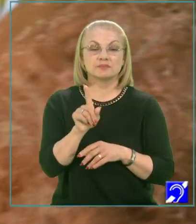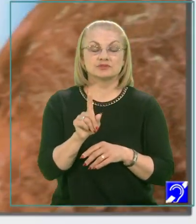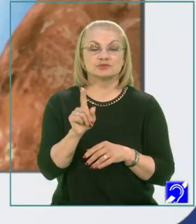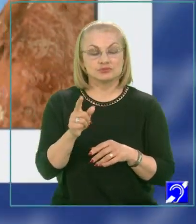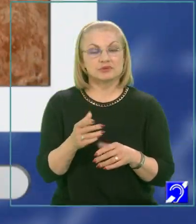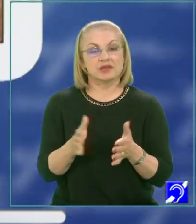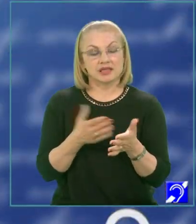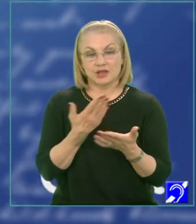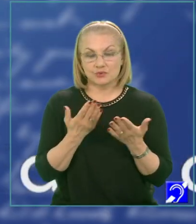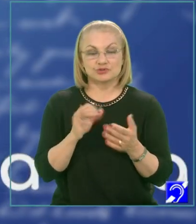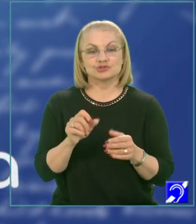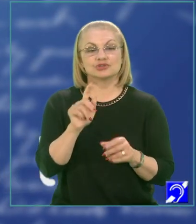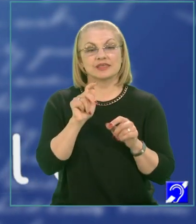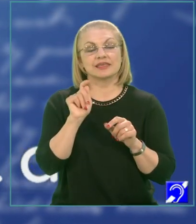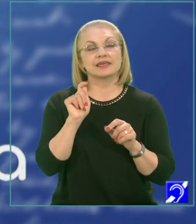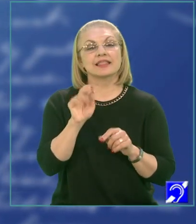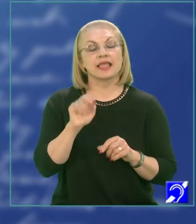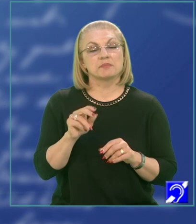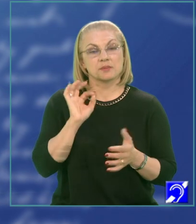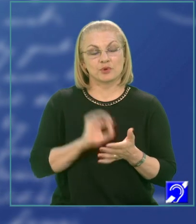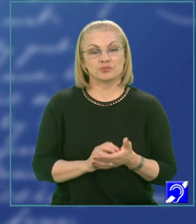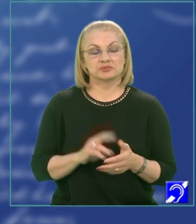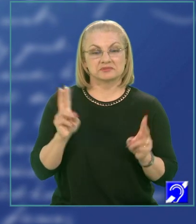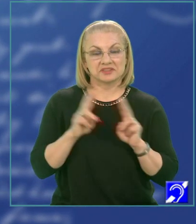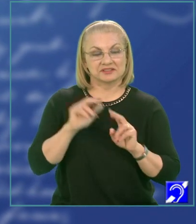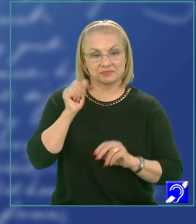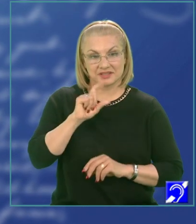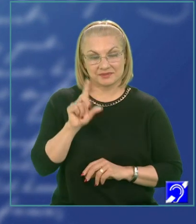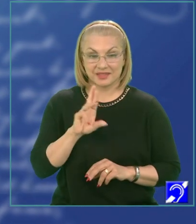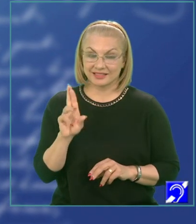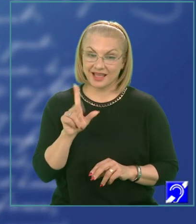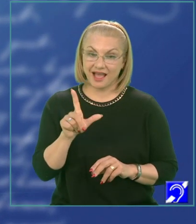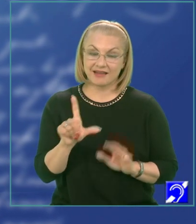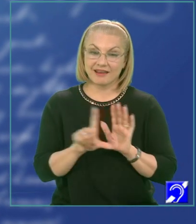și temele propuse. Ne revedem mâine dimineață, dar lecțiile de